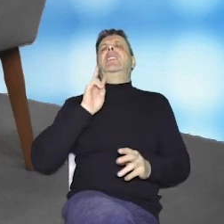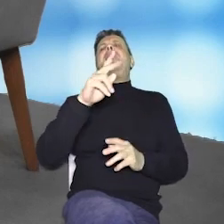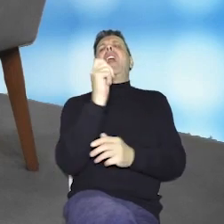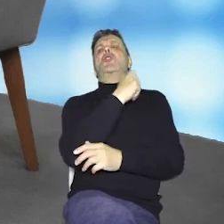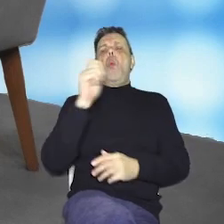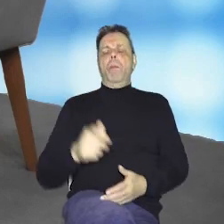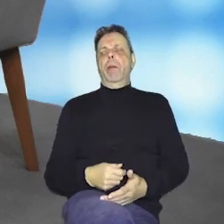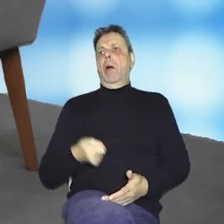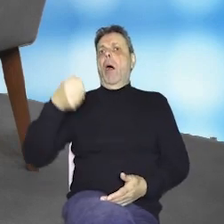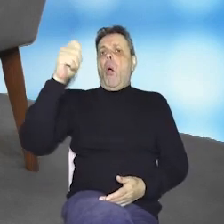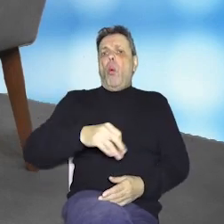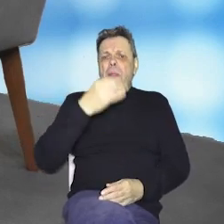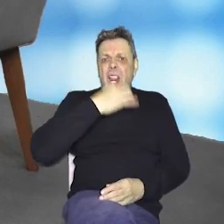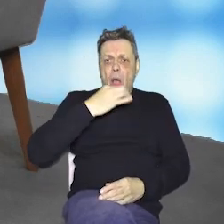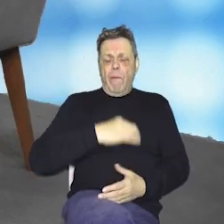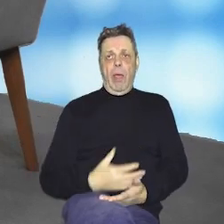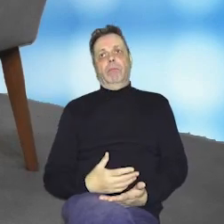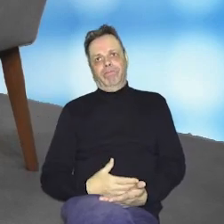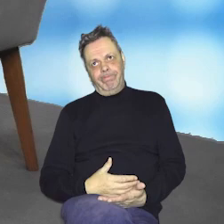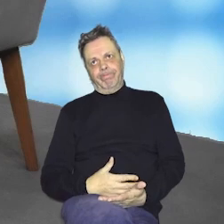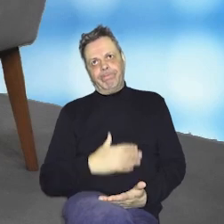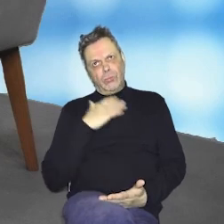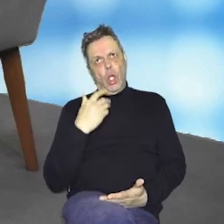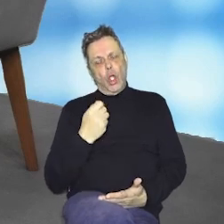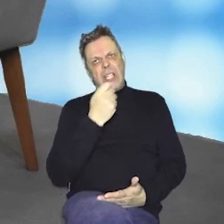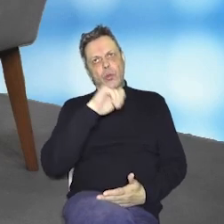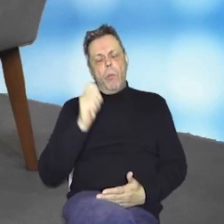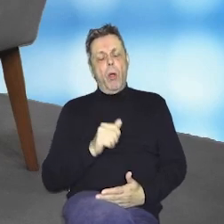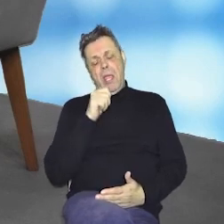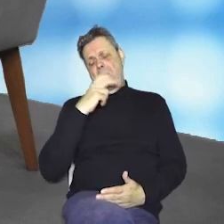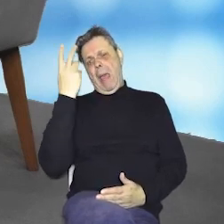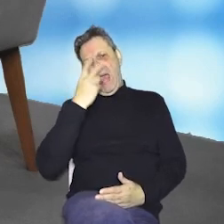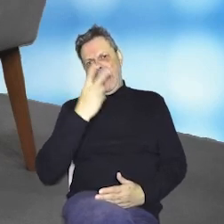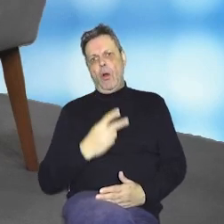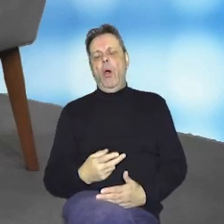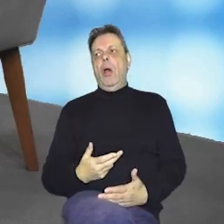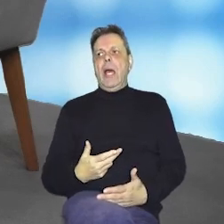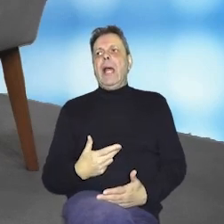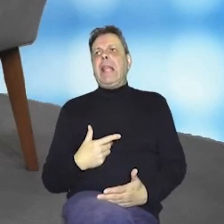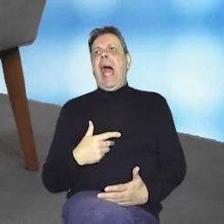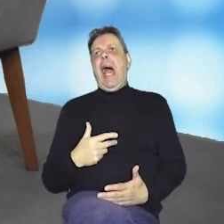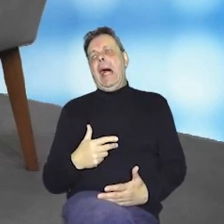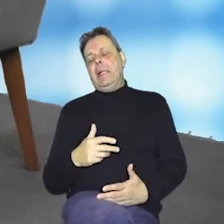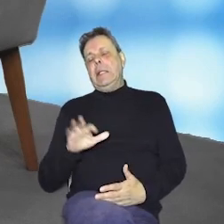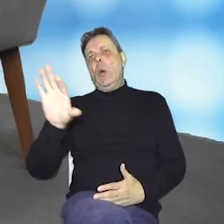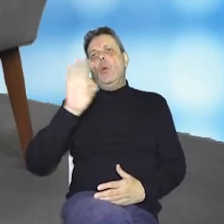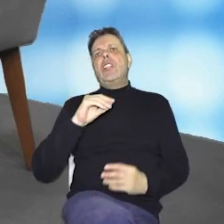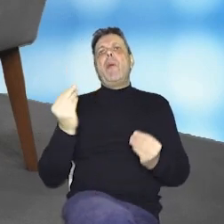treba platiti lijek. Da. I onda naravno da nasjeda na neke druge stvari